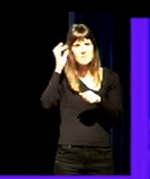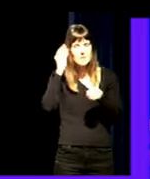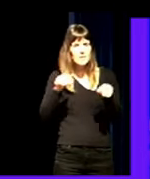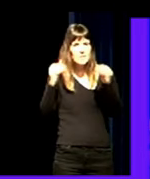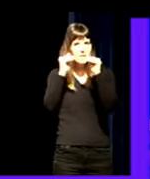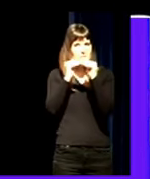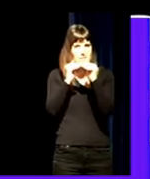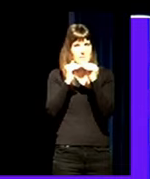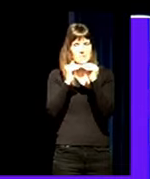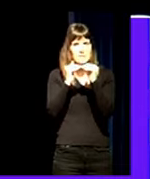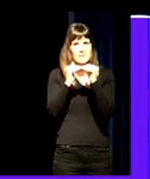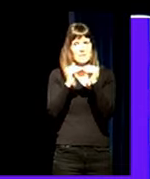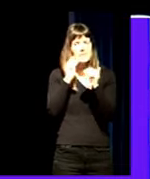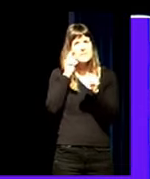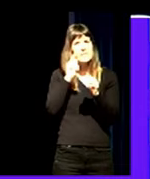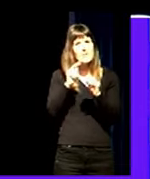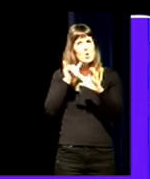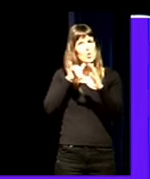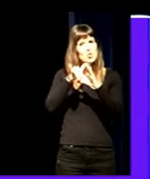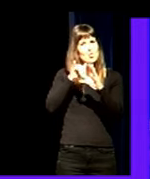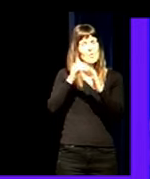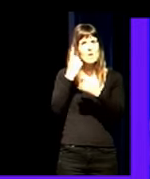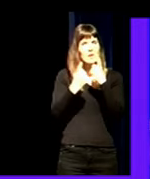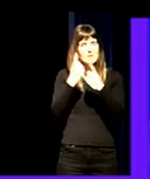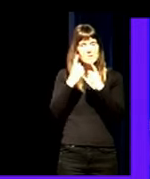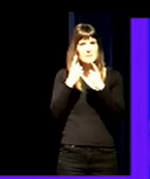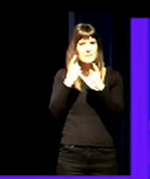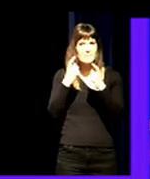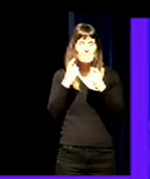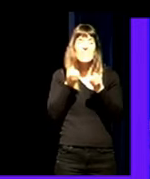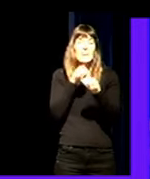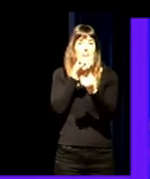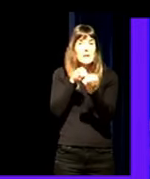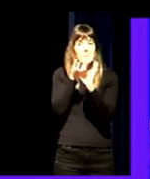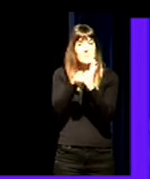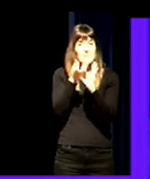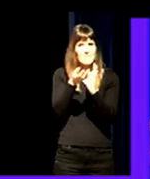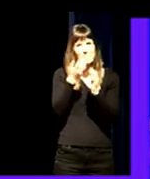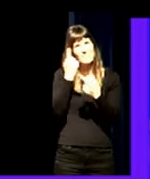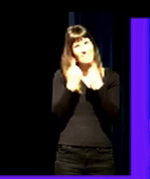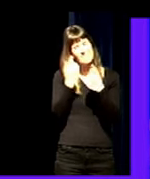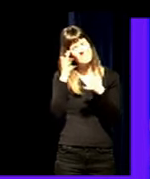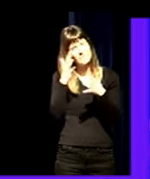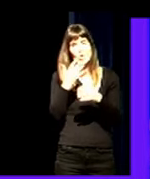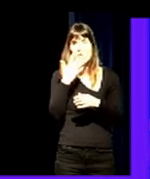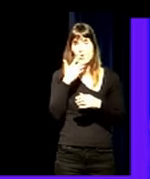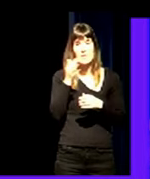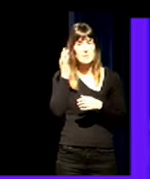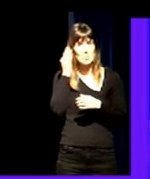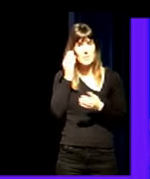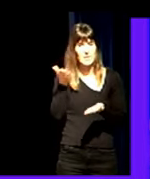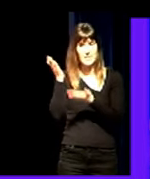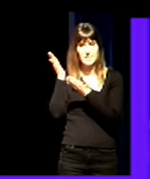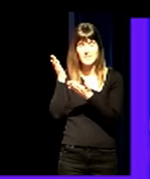dituzten youtuberak, baina aldiz, ez da, ezagutzen duzuen emakuntza honek, eta hori buruz bai, aipatut ditudala izenak,